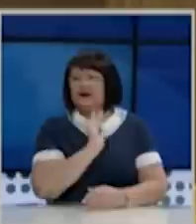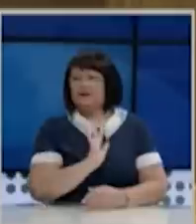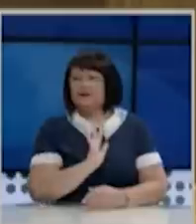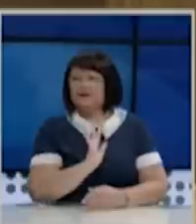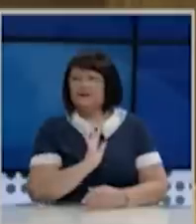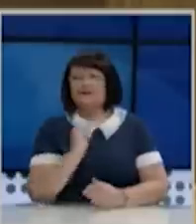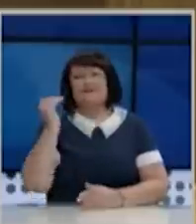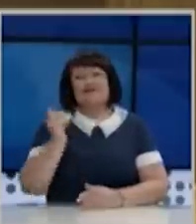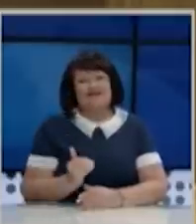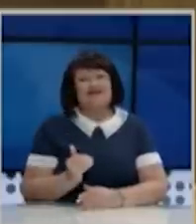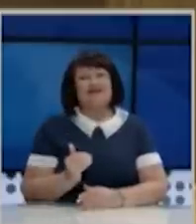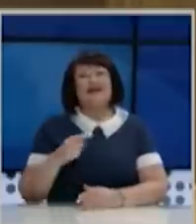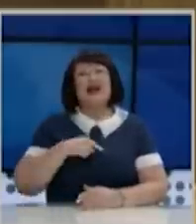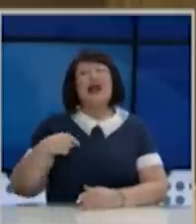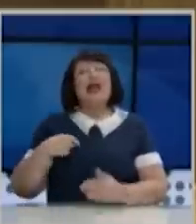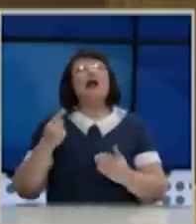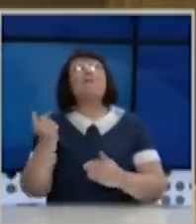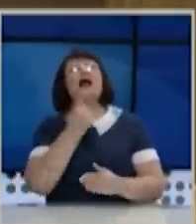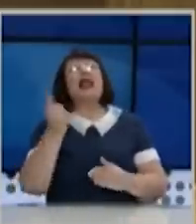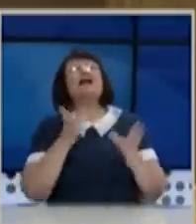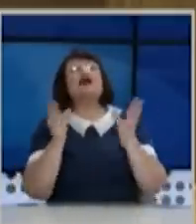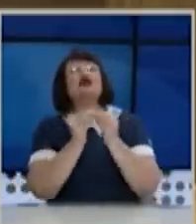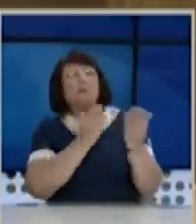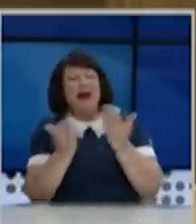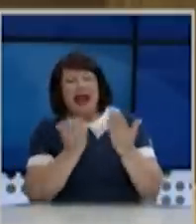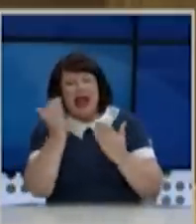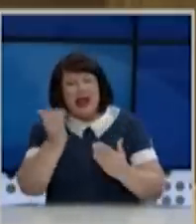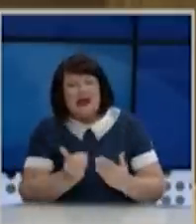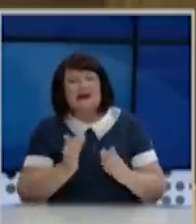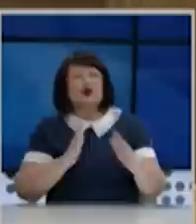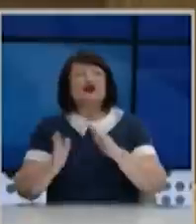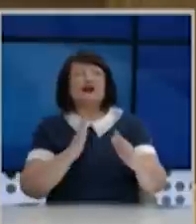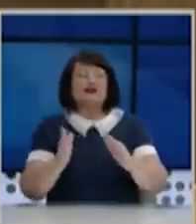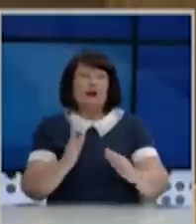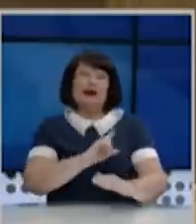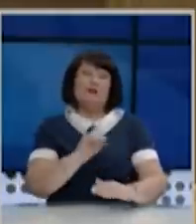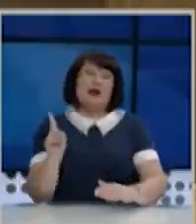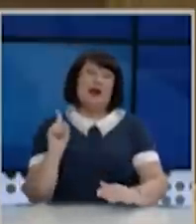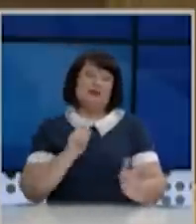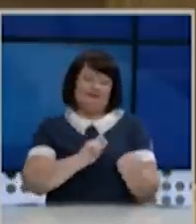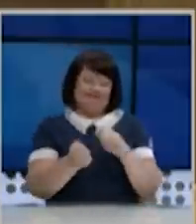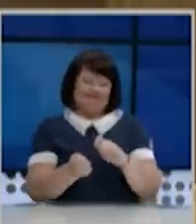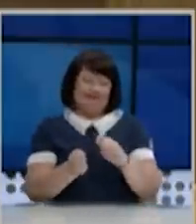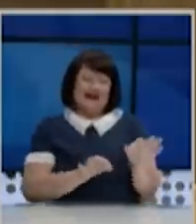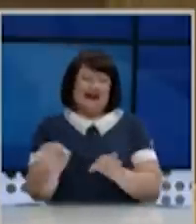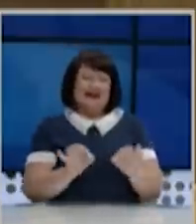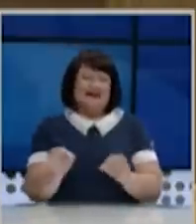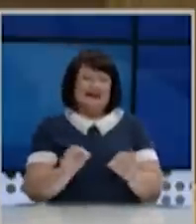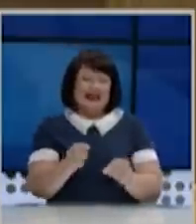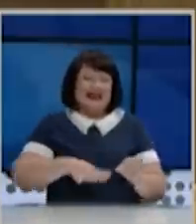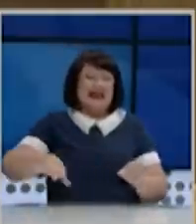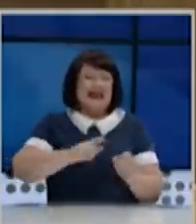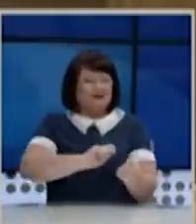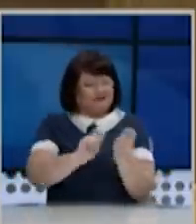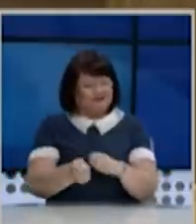οι εκπτώσεις στις περιβαλλοντικές μελέτες, ο απαχαρακτηρισμός προστατευόμενων περιοχών, η αλλαγή χρήσης γης κλπ. Είναι